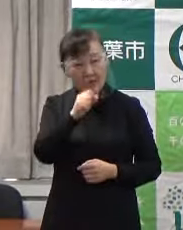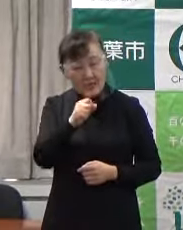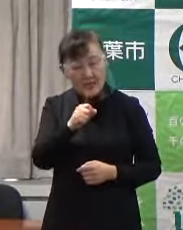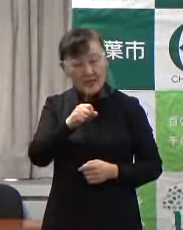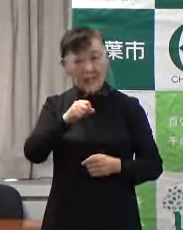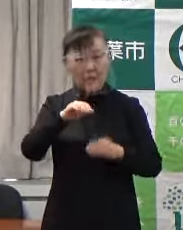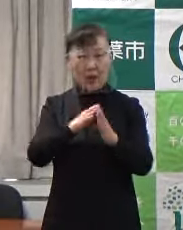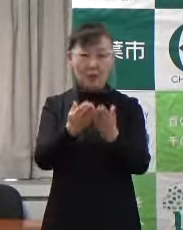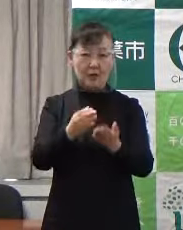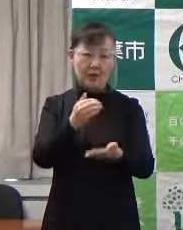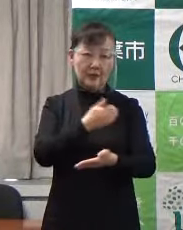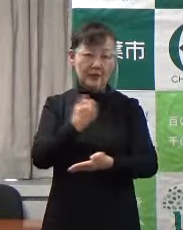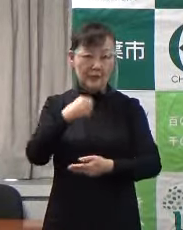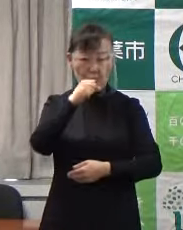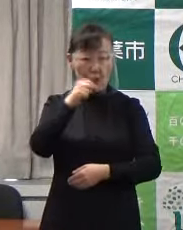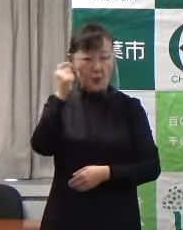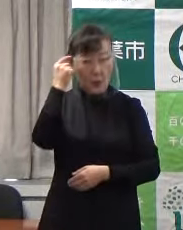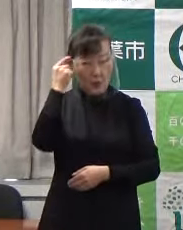というふうに思っています。